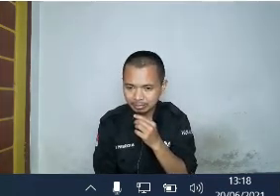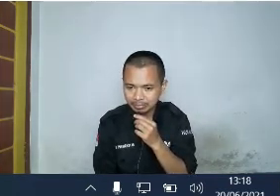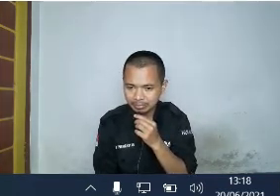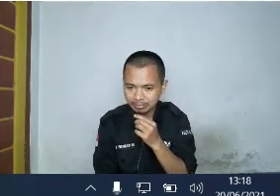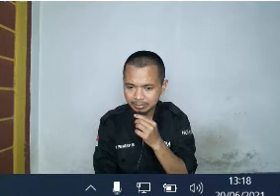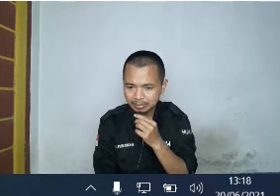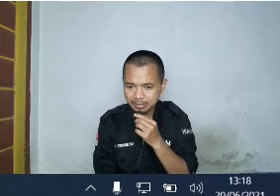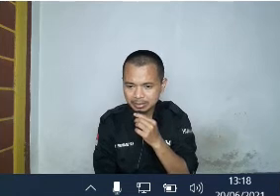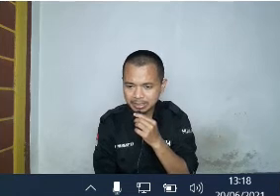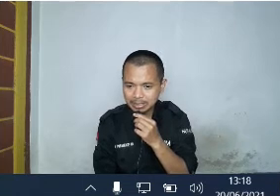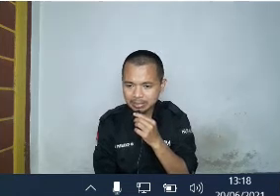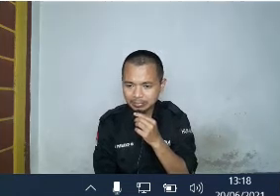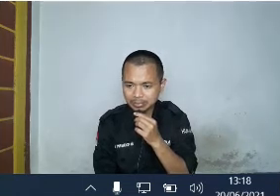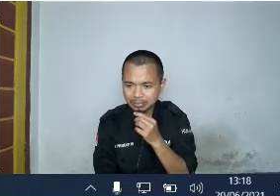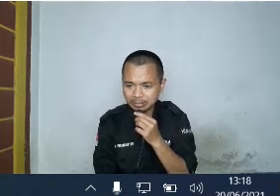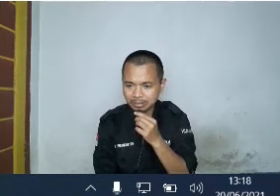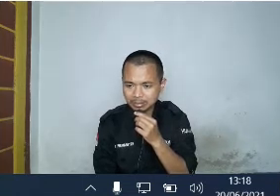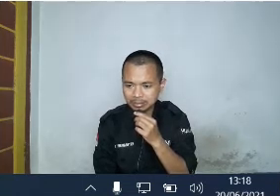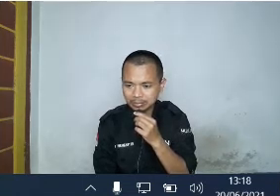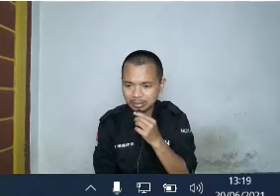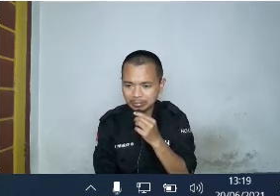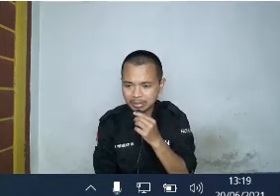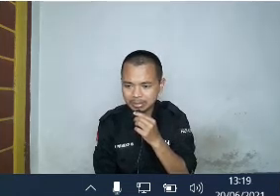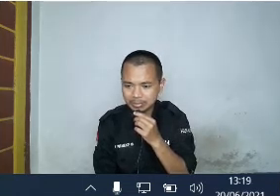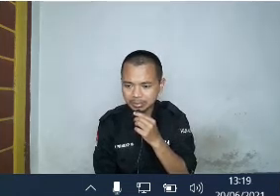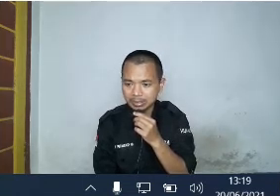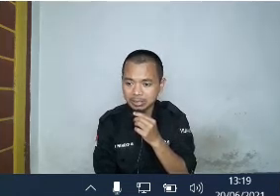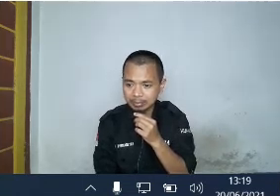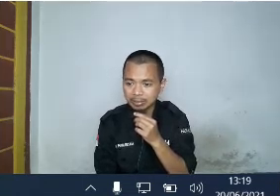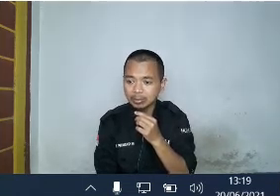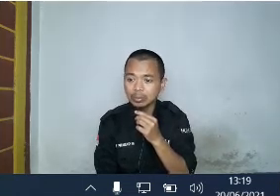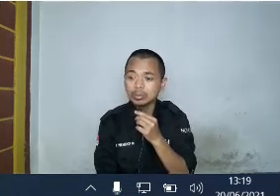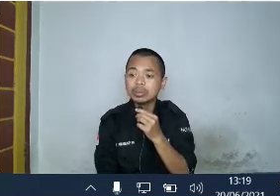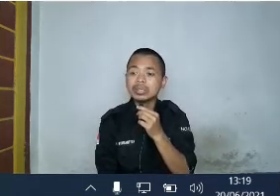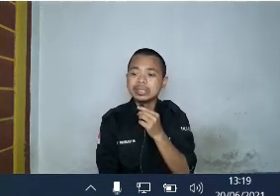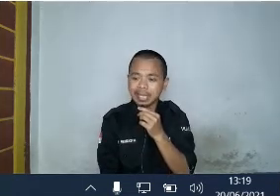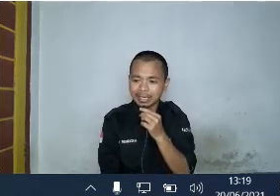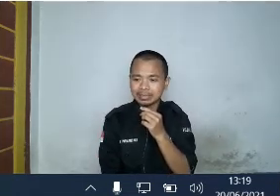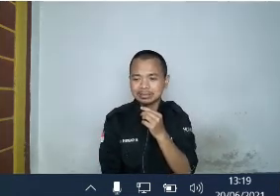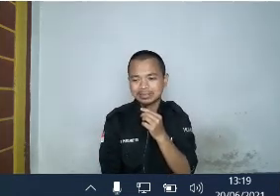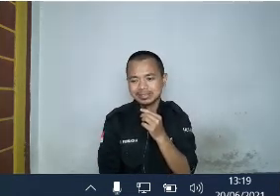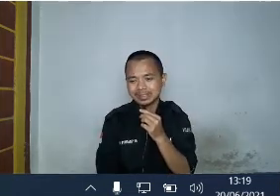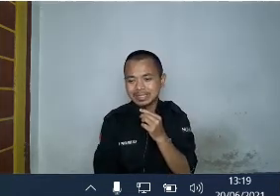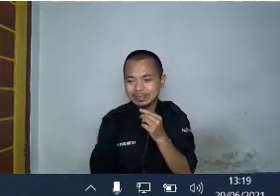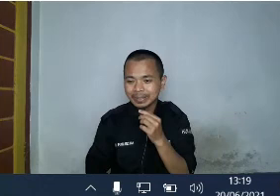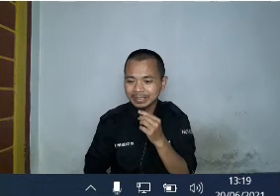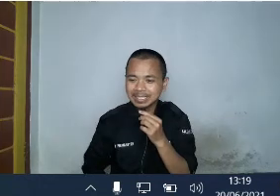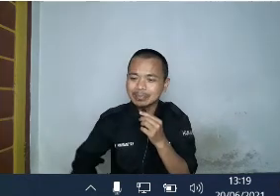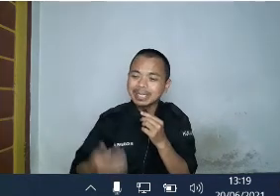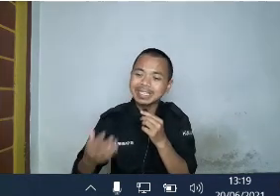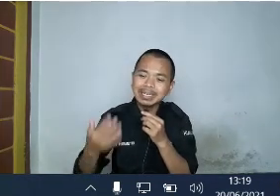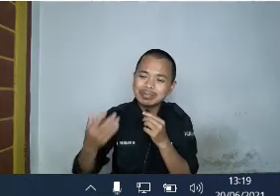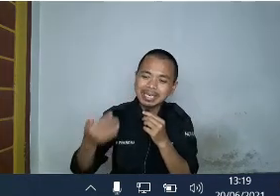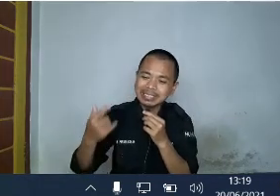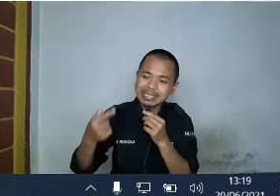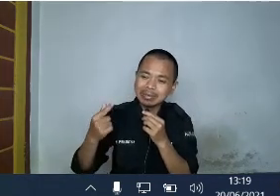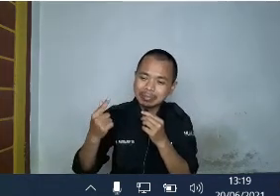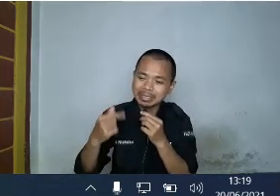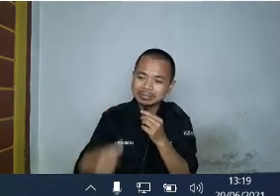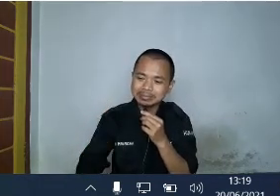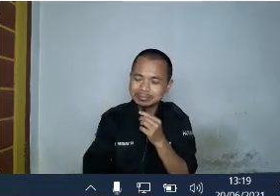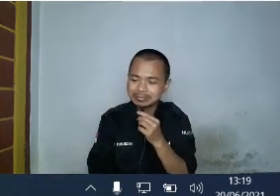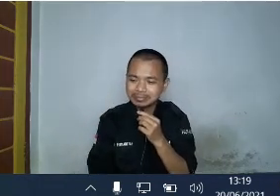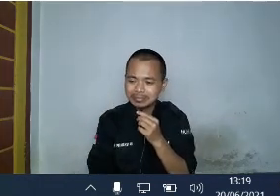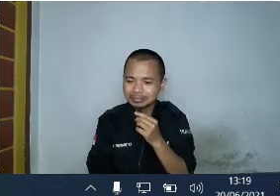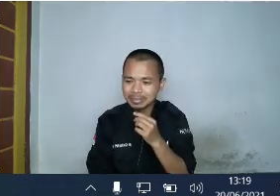bet Jika dalam waktu yang telah ditentukan mahasiswa tidak mengunggah Iya kan tidak mengirimkan